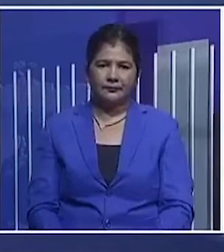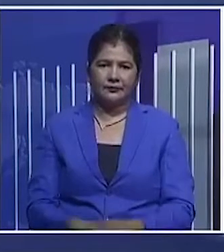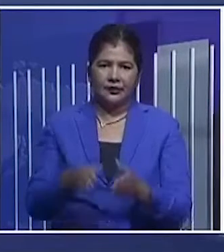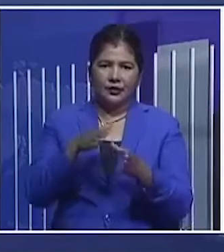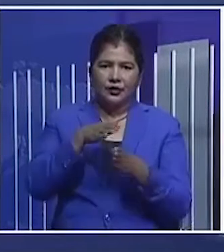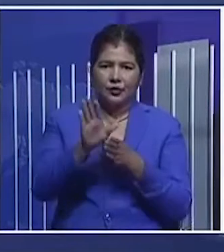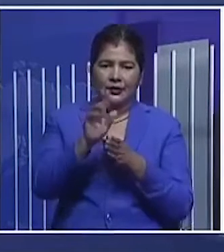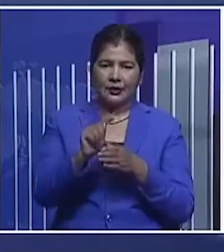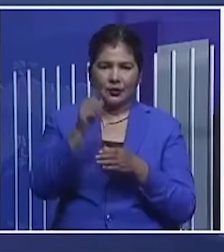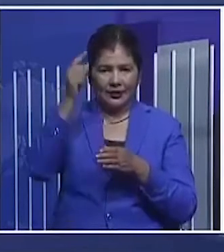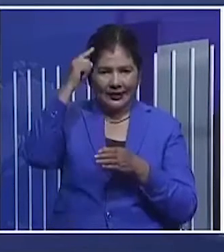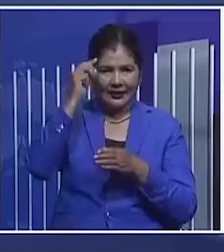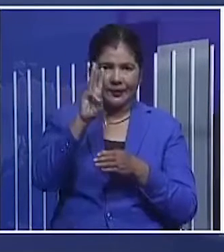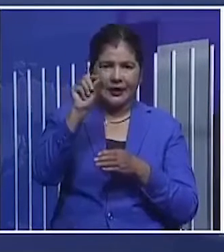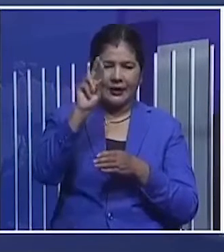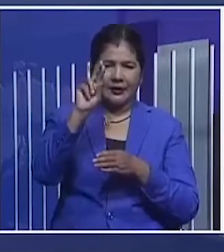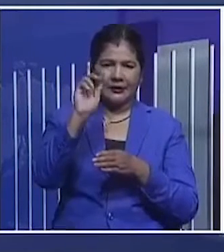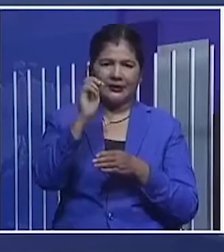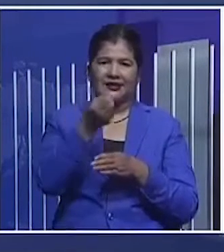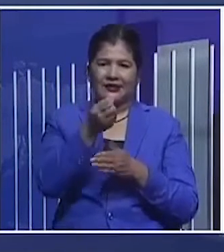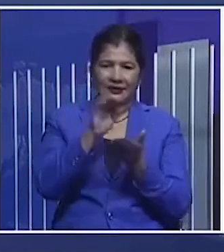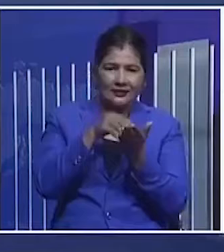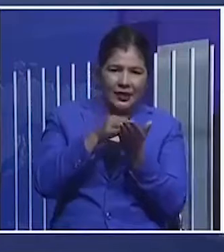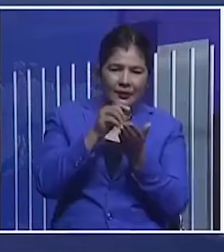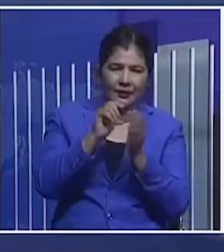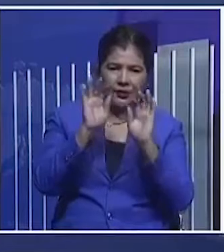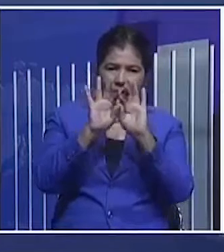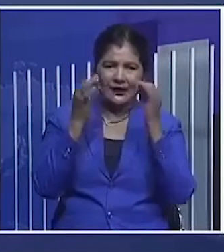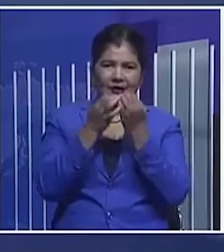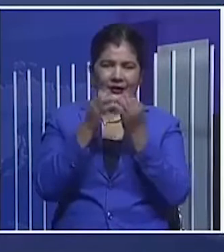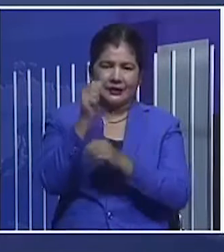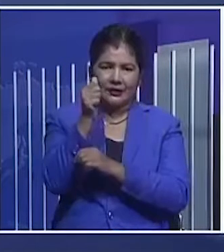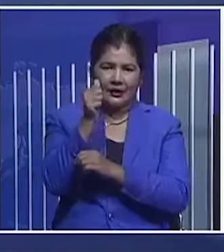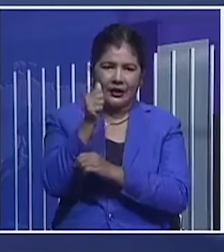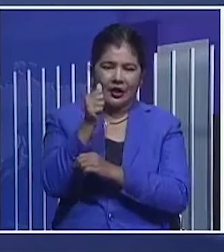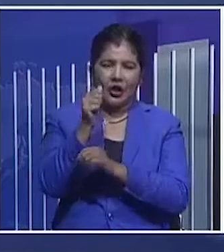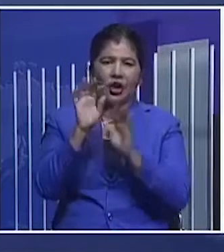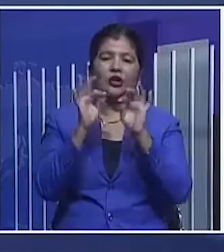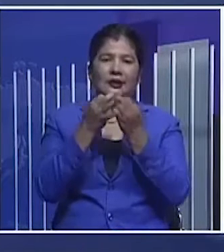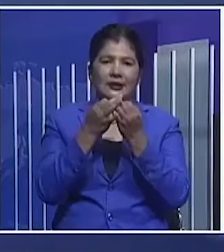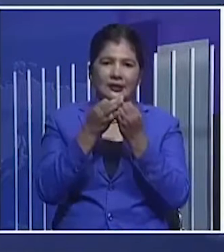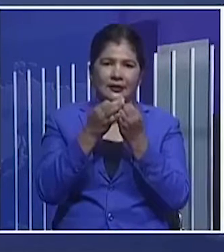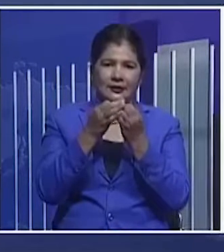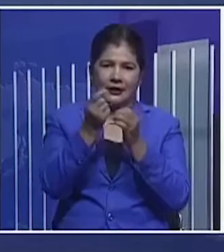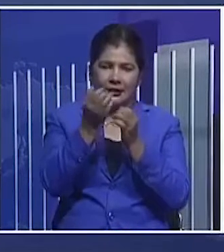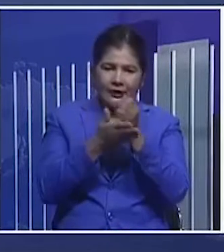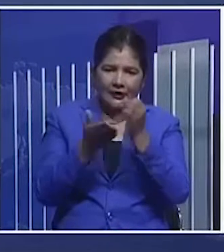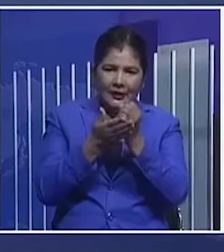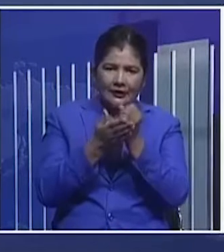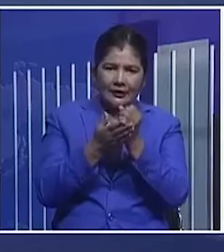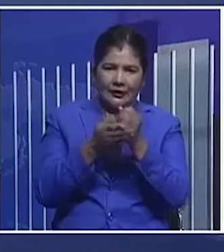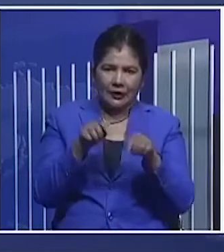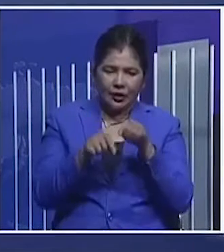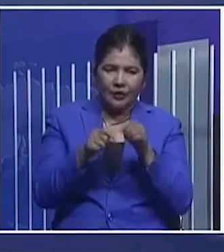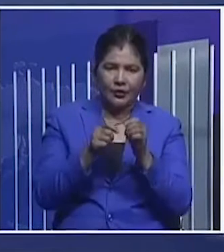जुम्लाको काली मार्सी चामलको राष्ट्रिय तथा अन्तर्राष्ट्रिय बजारमा व्यापक माग हुन थालेपछि मार्सी धान लगाउनेको संख्यामा